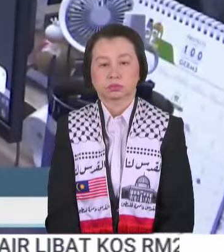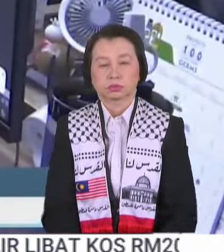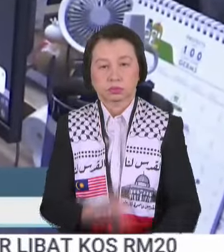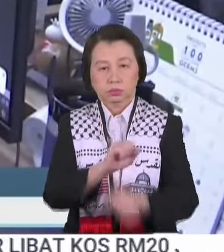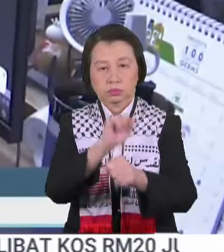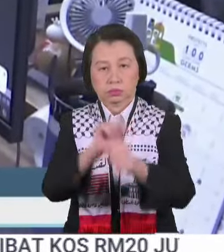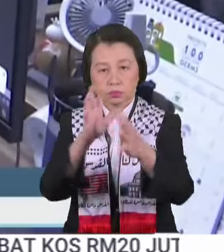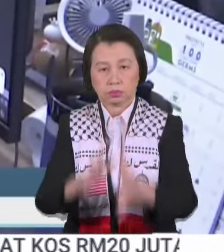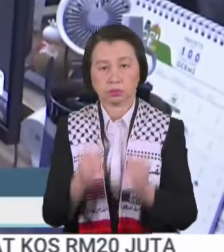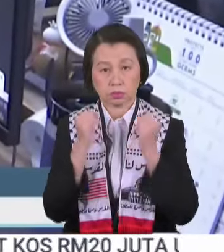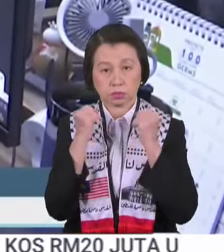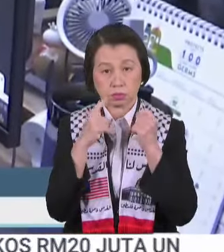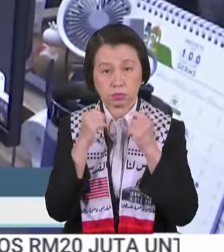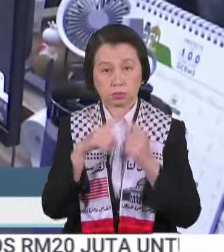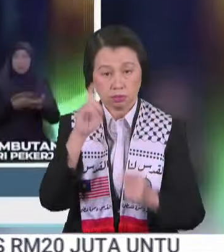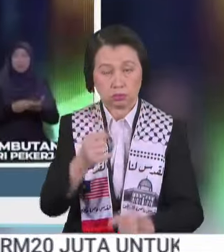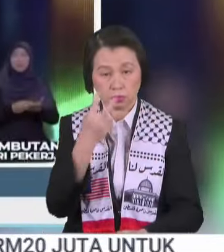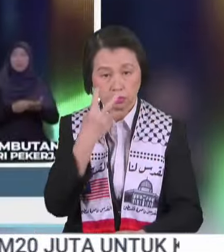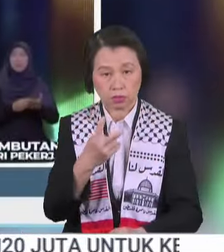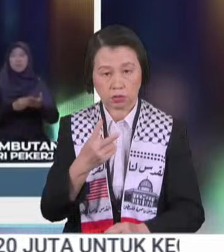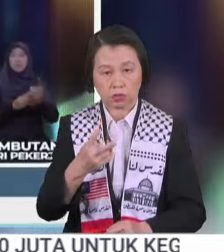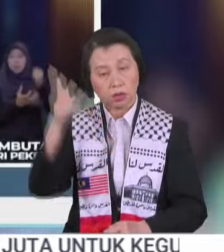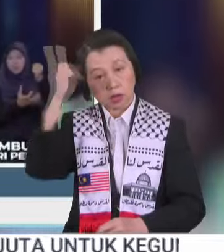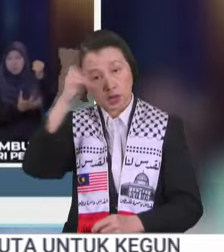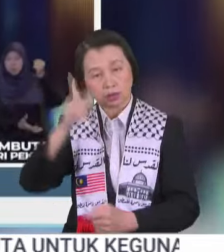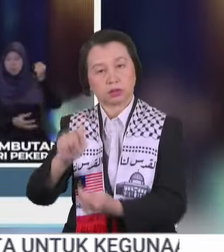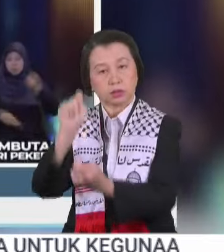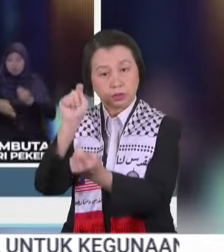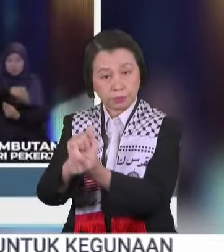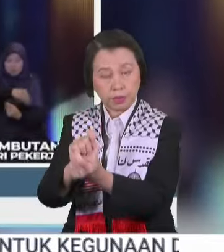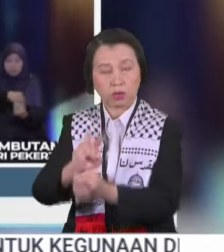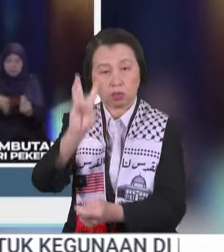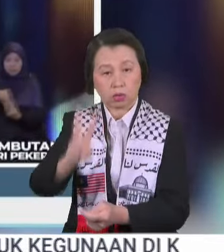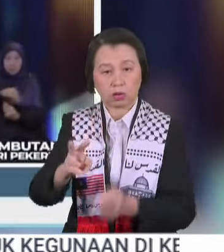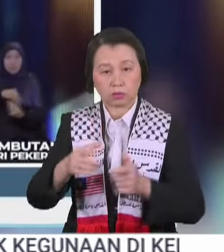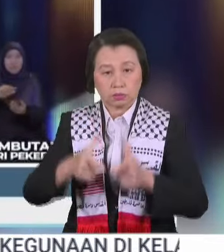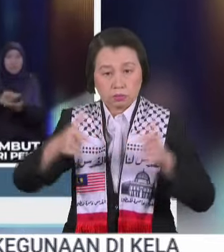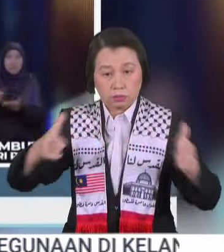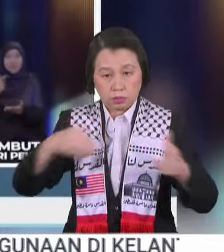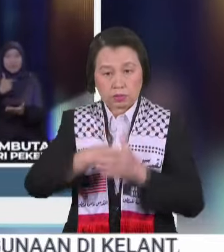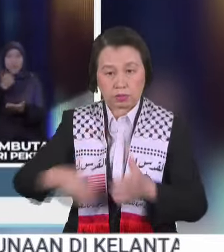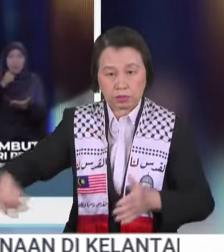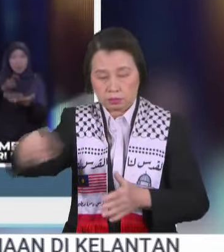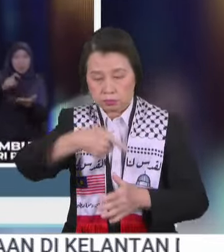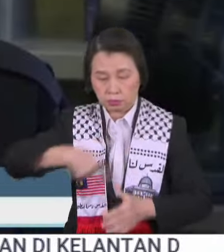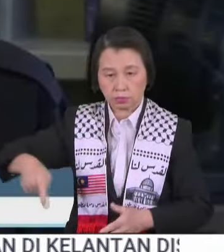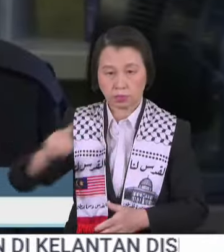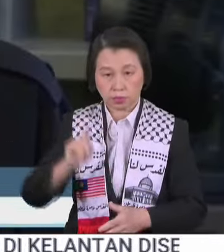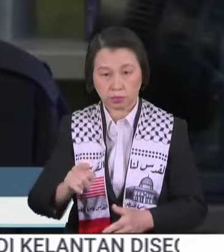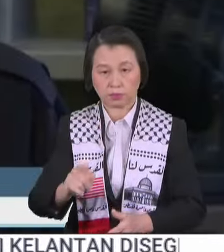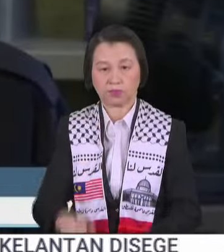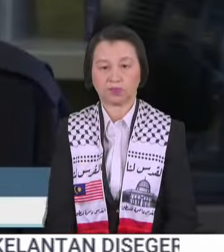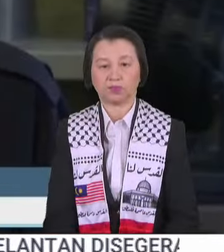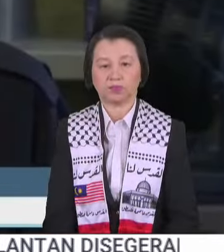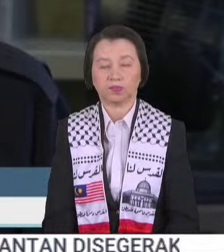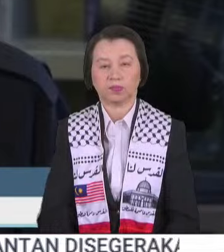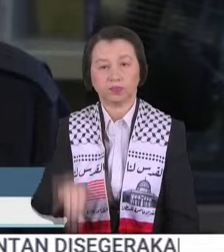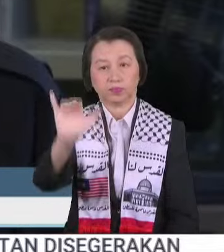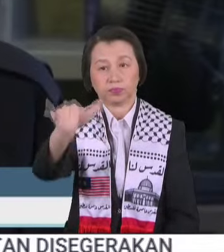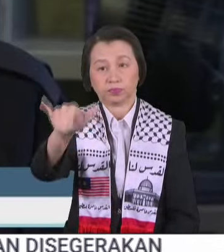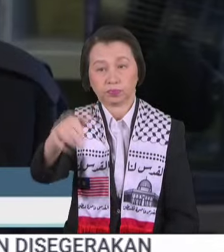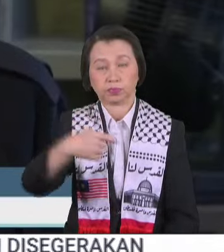Pekerja swasta yang ditemui menyifatkan langkah kerajaan itu bertepatan dan wajar diperluaskan dalam kalangan mereka. Ya, saya